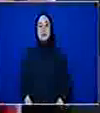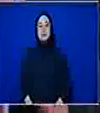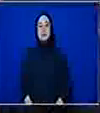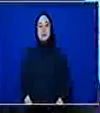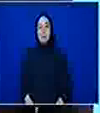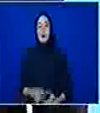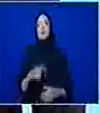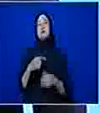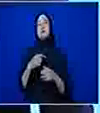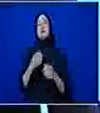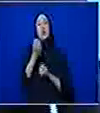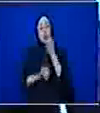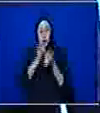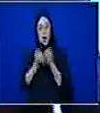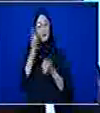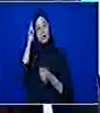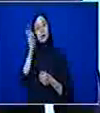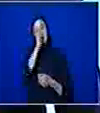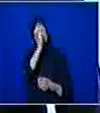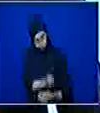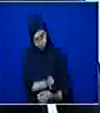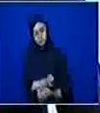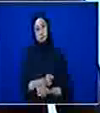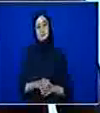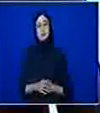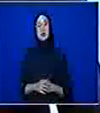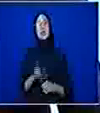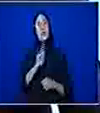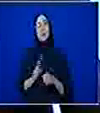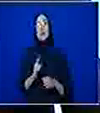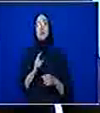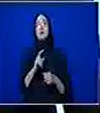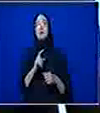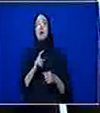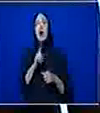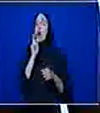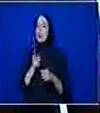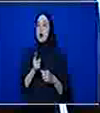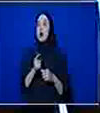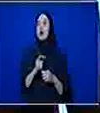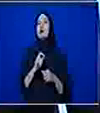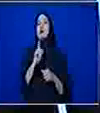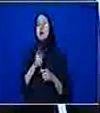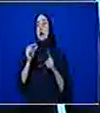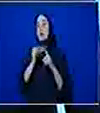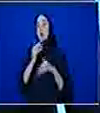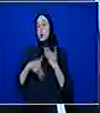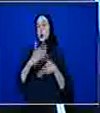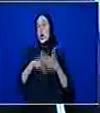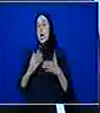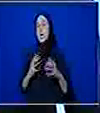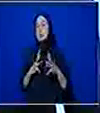Ya, kita hargai semua usaha pemerintah, tetapi juga kita waspadai ada perusahaan-perusahaan besar,